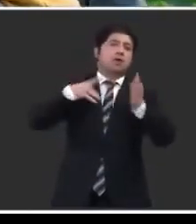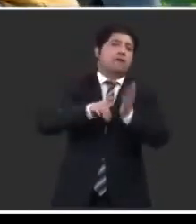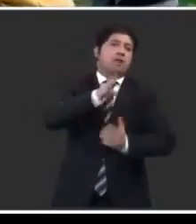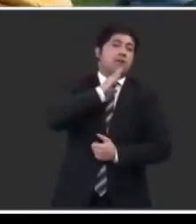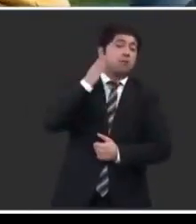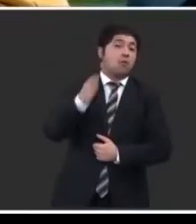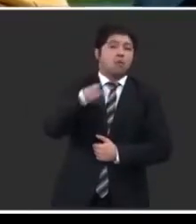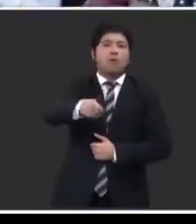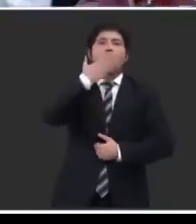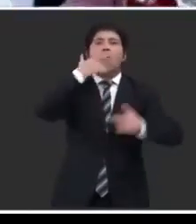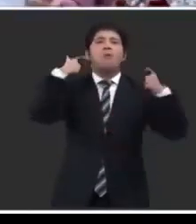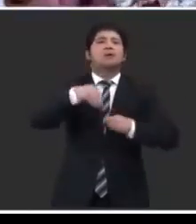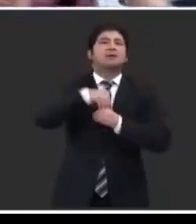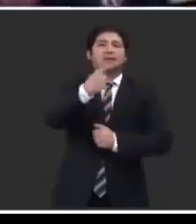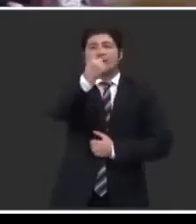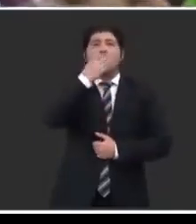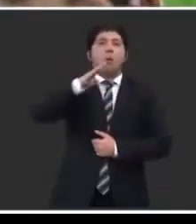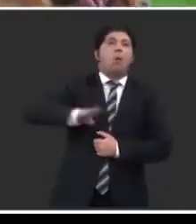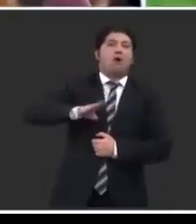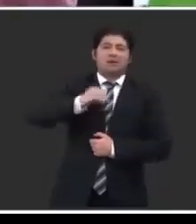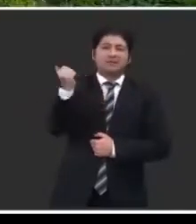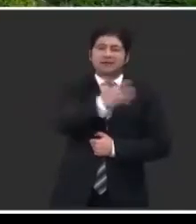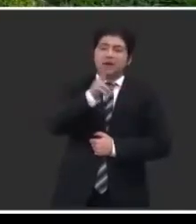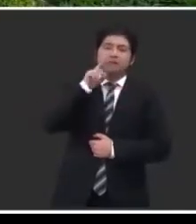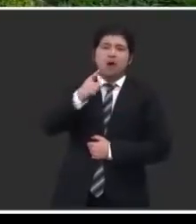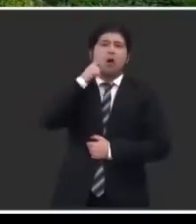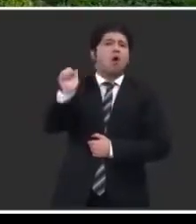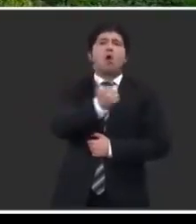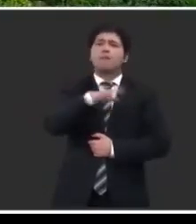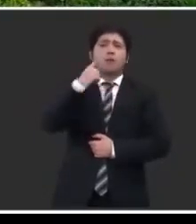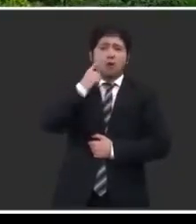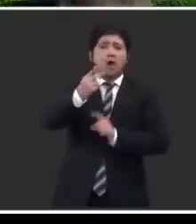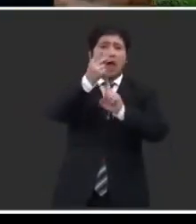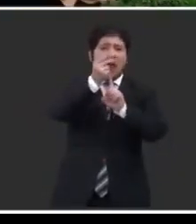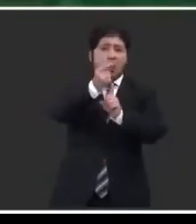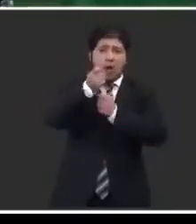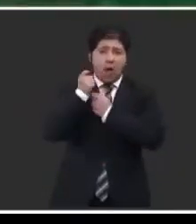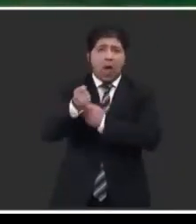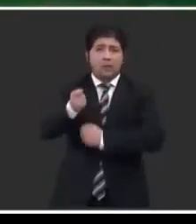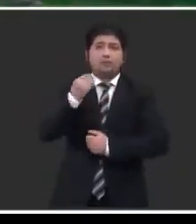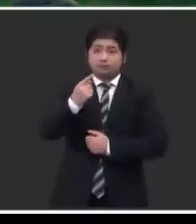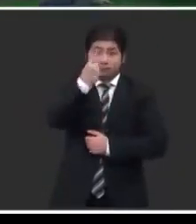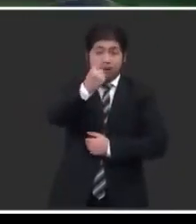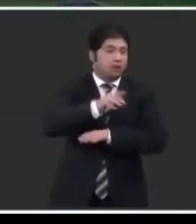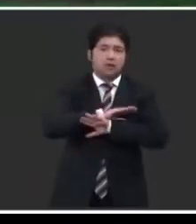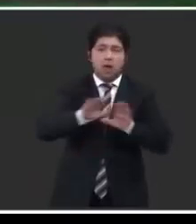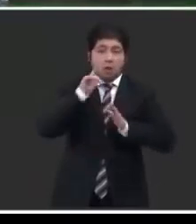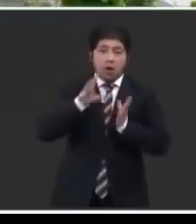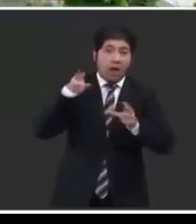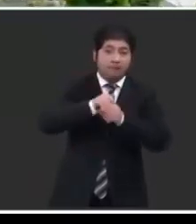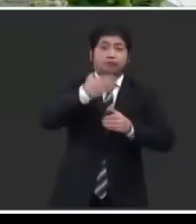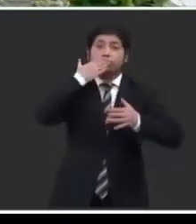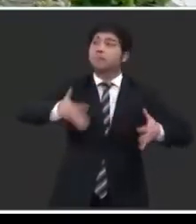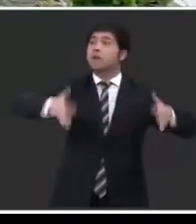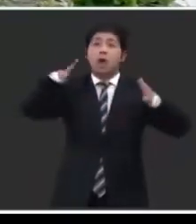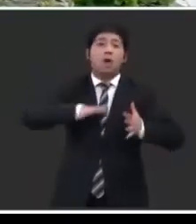bu okullarda Sadece öğrenci sayısına bakılmaksızın ilkokul eğitimi verilmekte kalmayacak okul